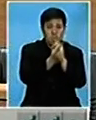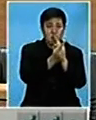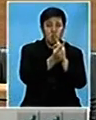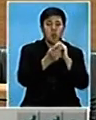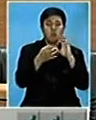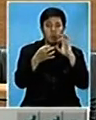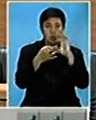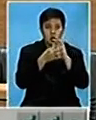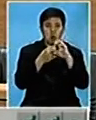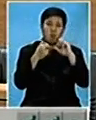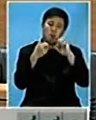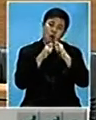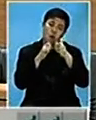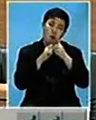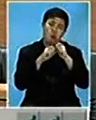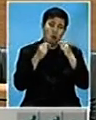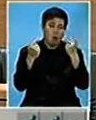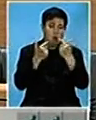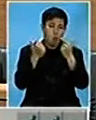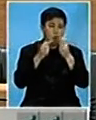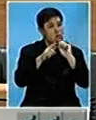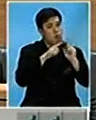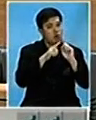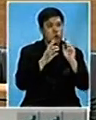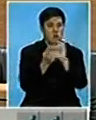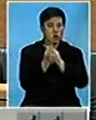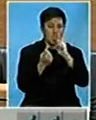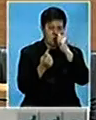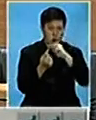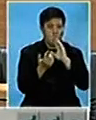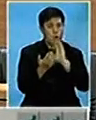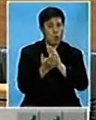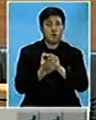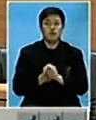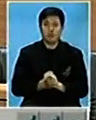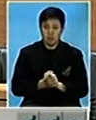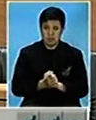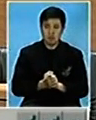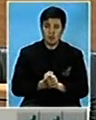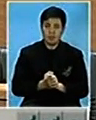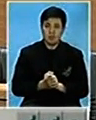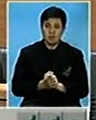งกับปัญหาและความขัดแย้งที่เกิดขึ้นในสังคมเพราะฉะนั้น